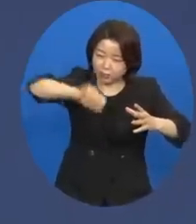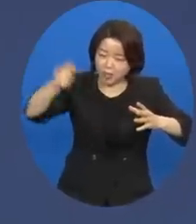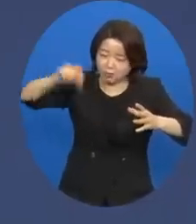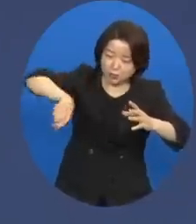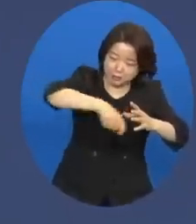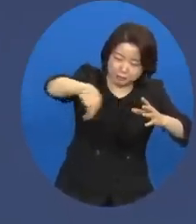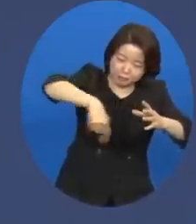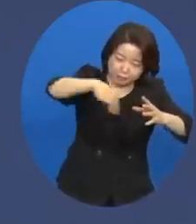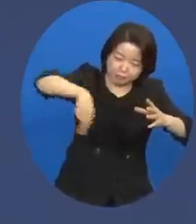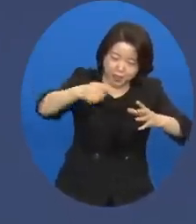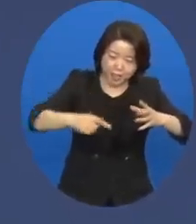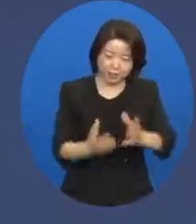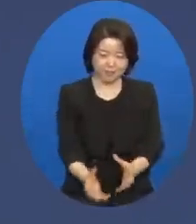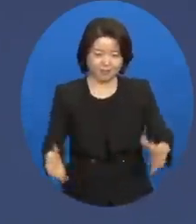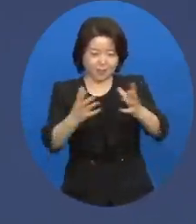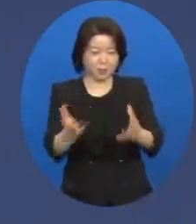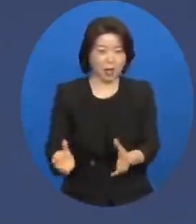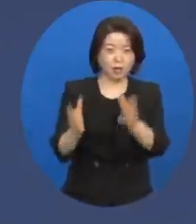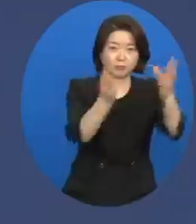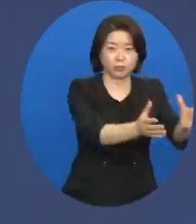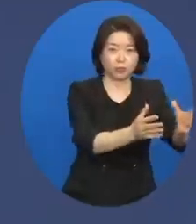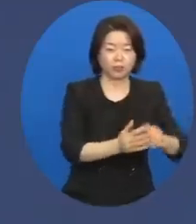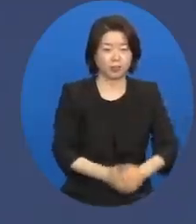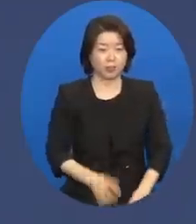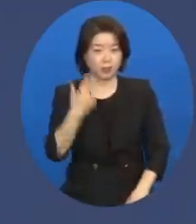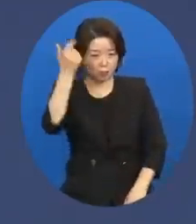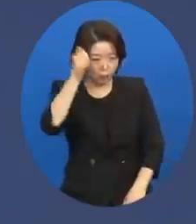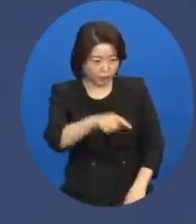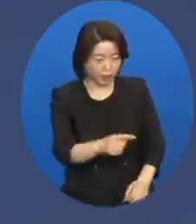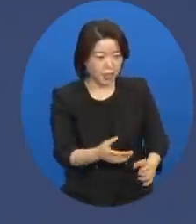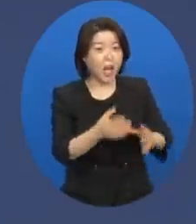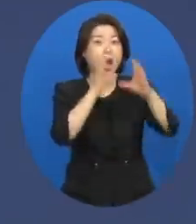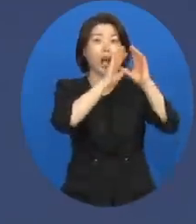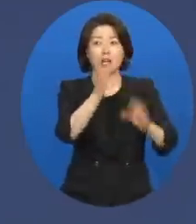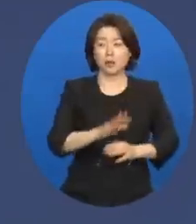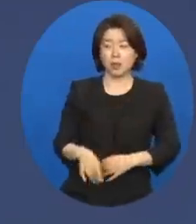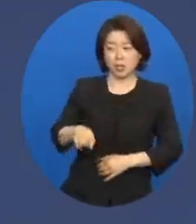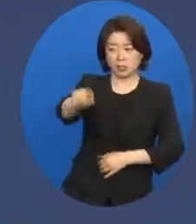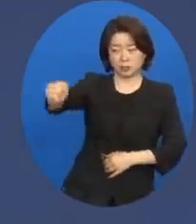부어가지고 한 대접을 주고 그거 안 마시면 시험 들어요 또.